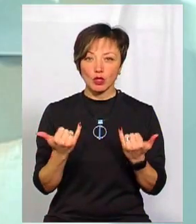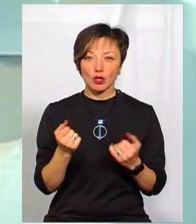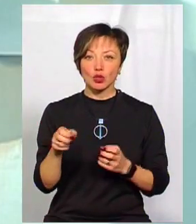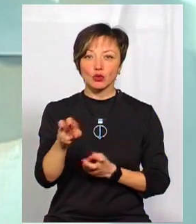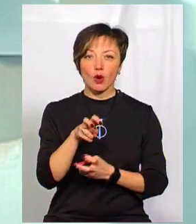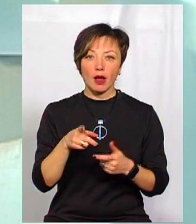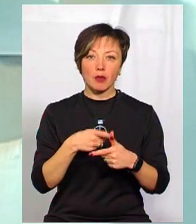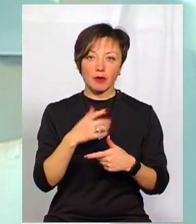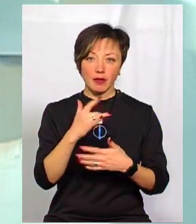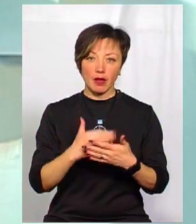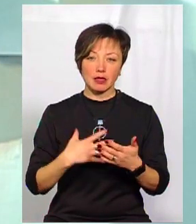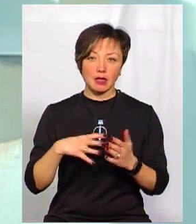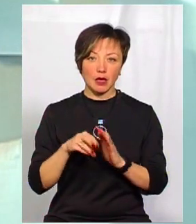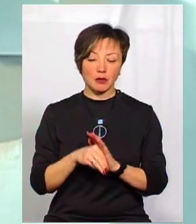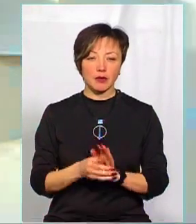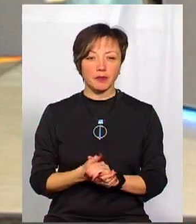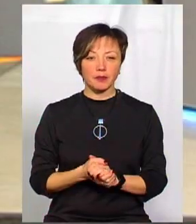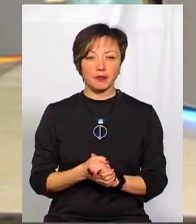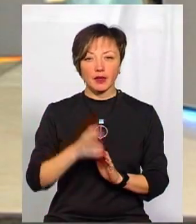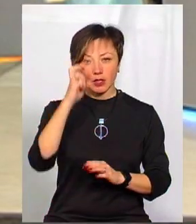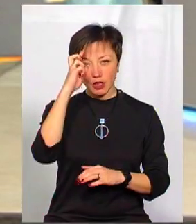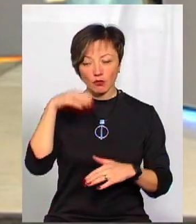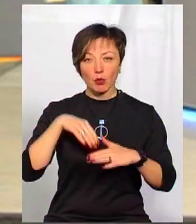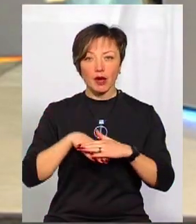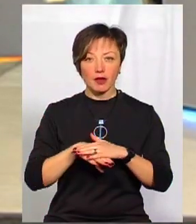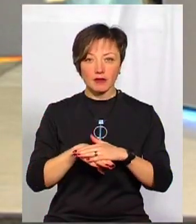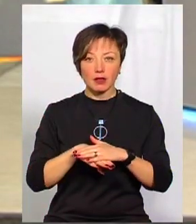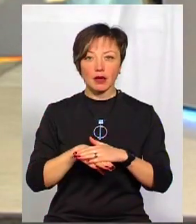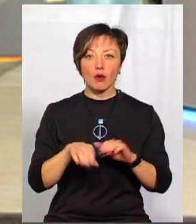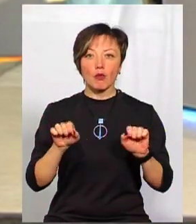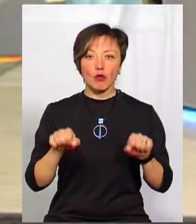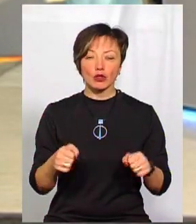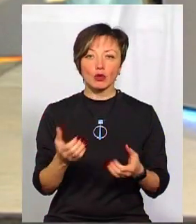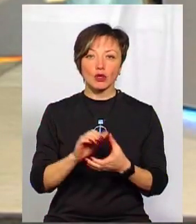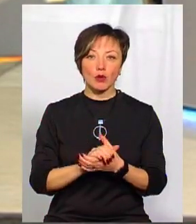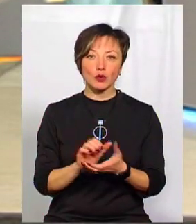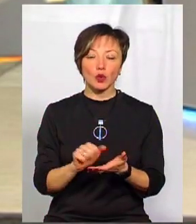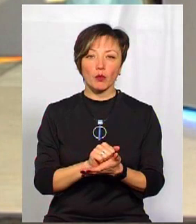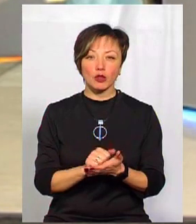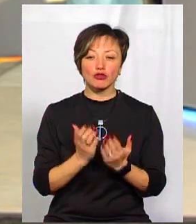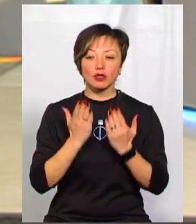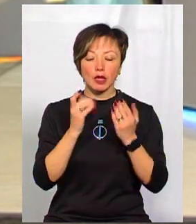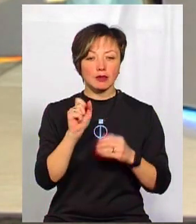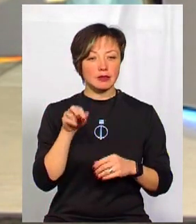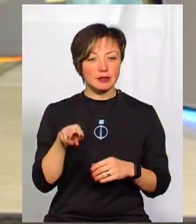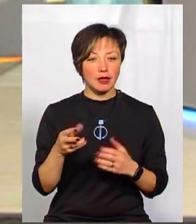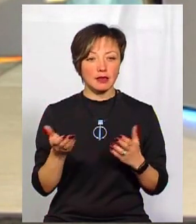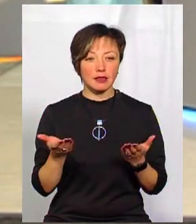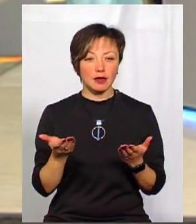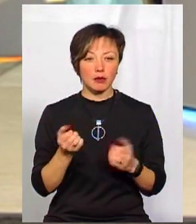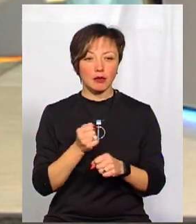досі шукають імена тих загиблих. Так. В Державному архіві, звичайно, можна ознайомитися із документами в читальному залі,